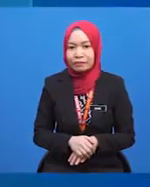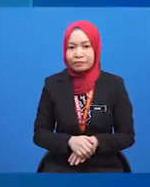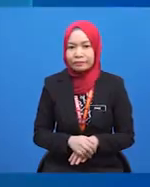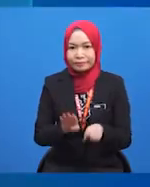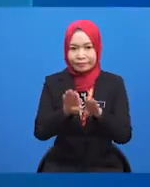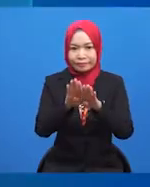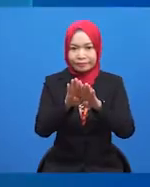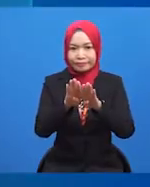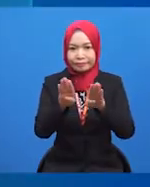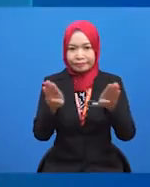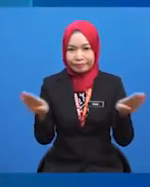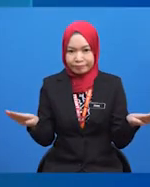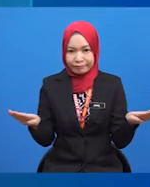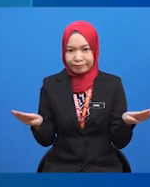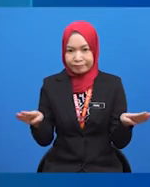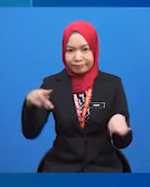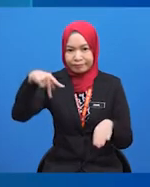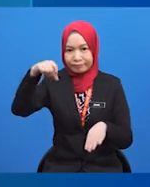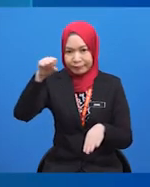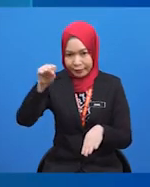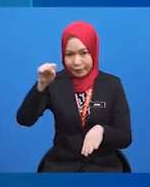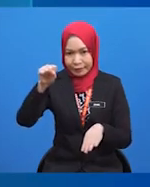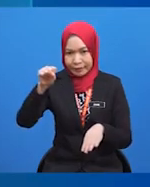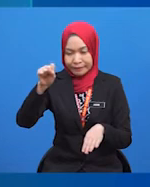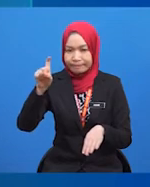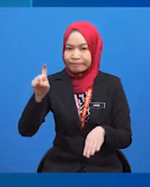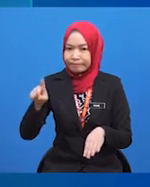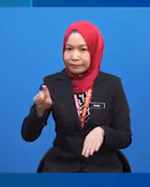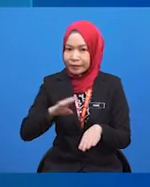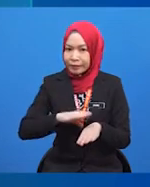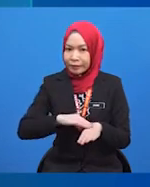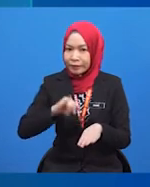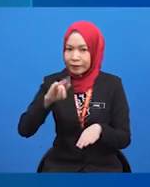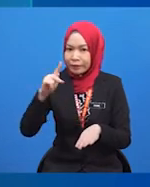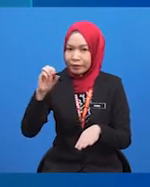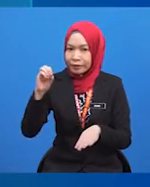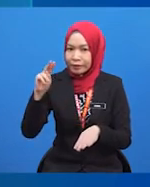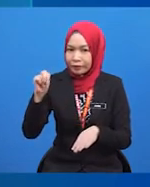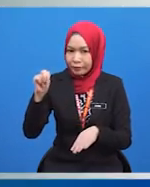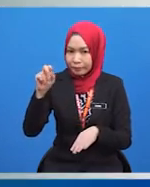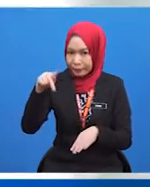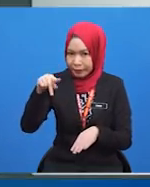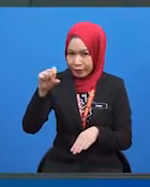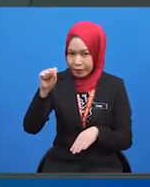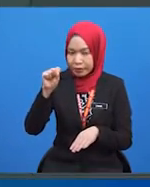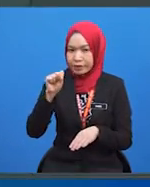Buka perisian Adobe Photoshop. Klik pada ikon Adobe Photoshop.